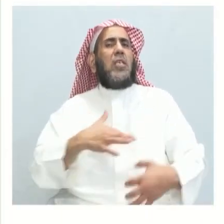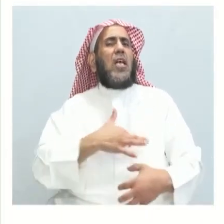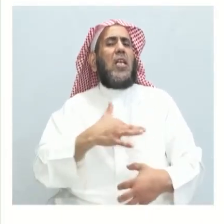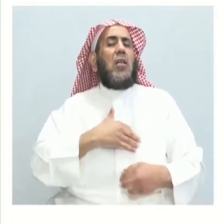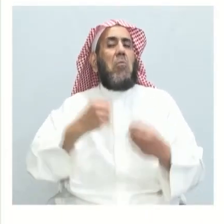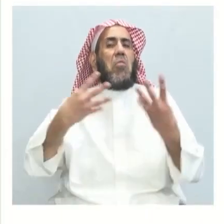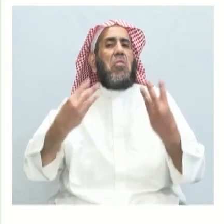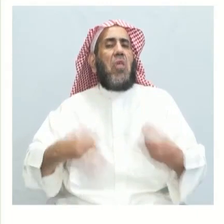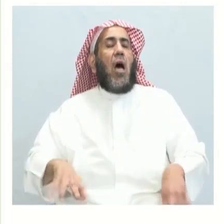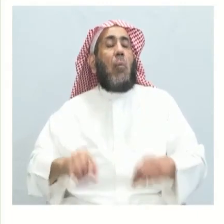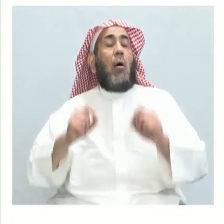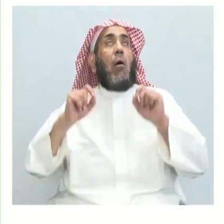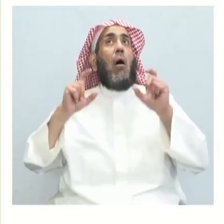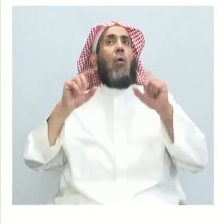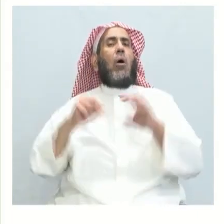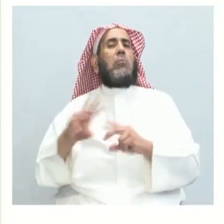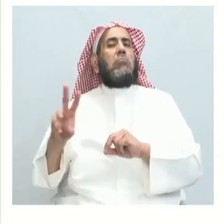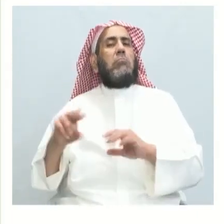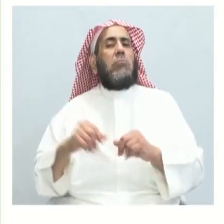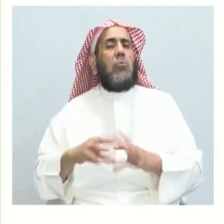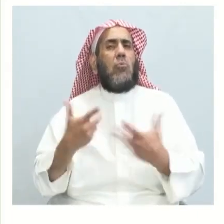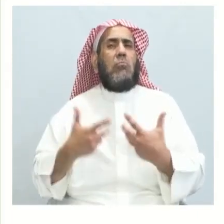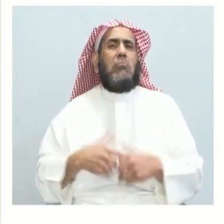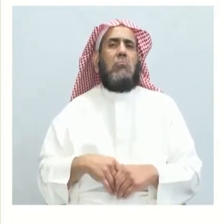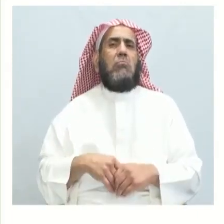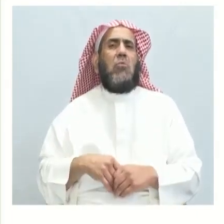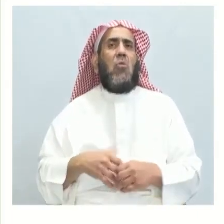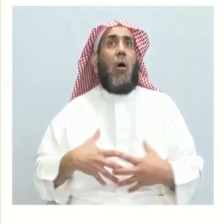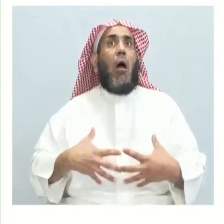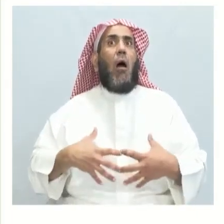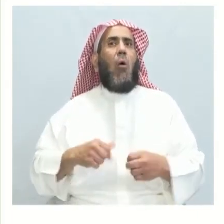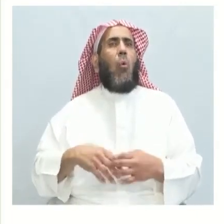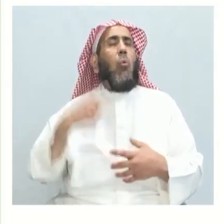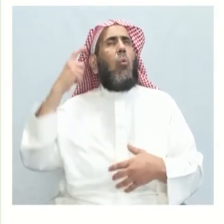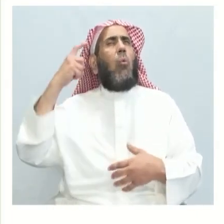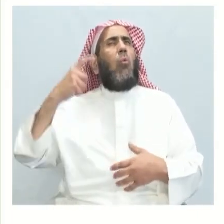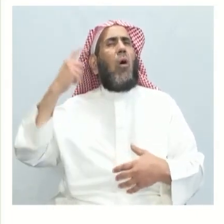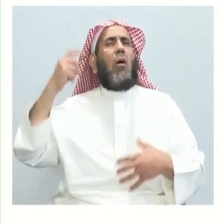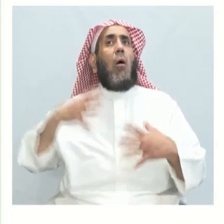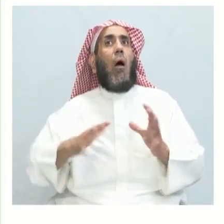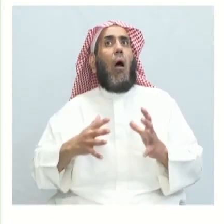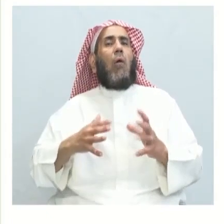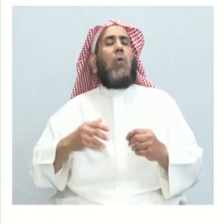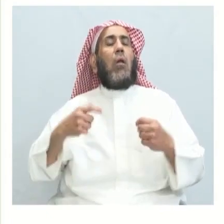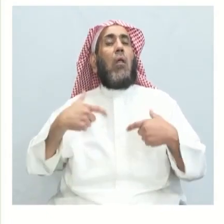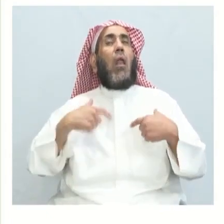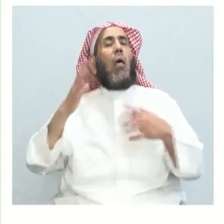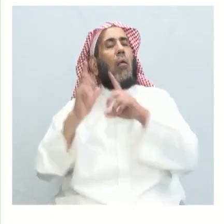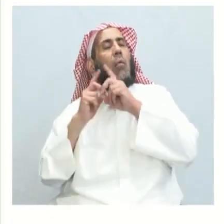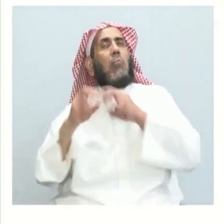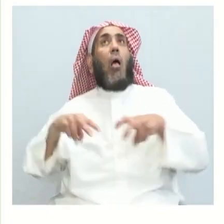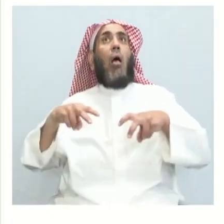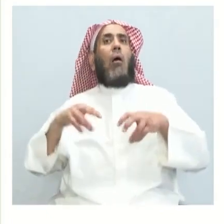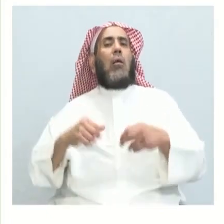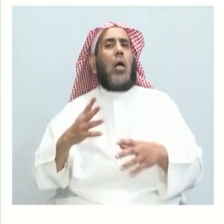ذهب الرقاد ايضا بمعن الانسان اذا كان قد فزع او يفكر او خائف ان النوم سيذهب